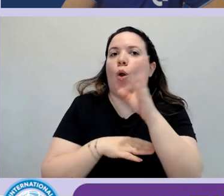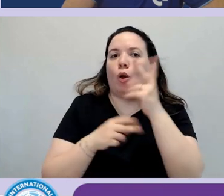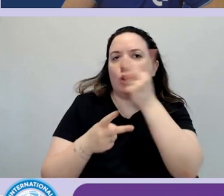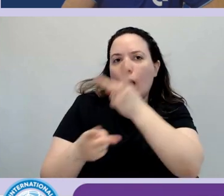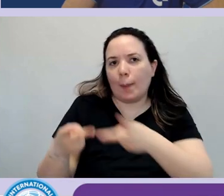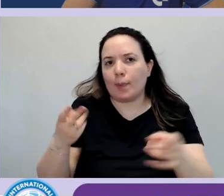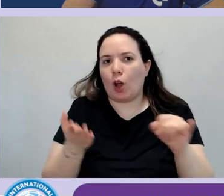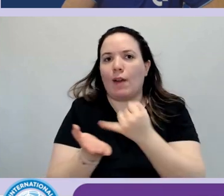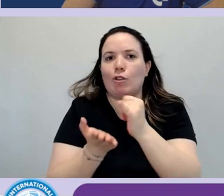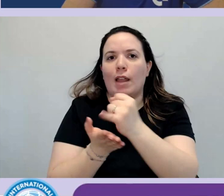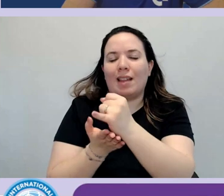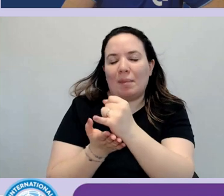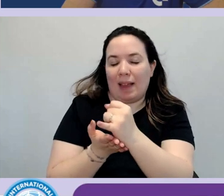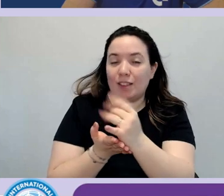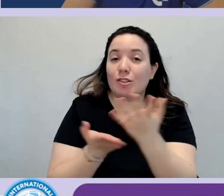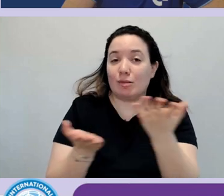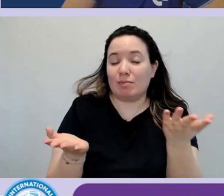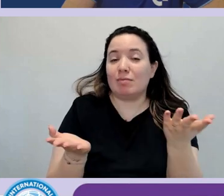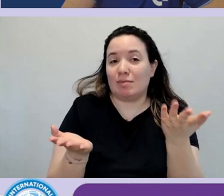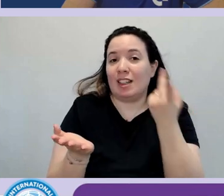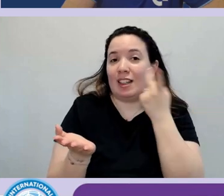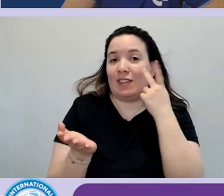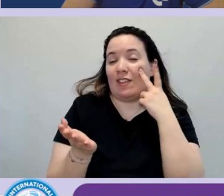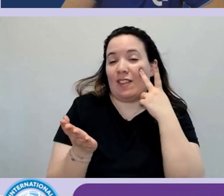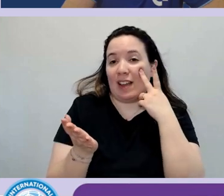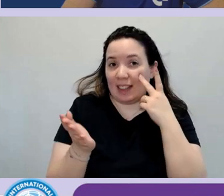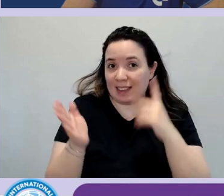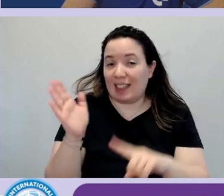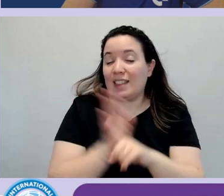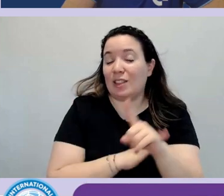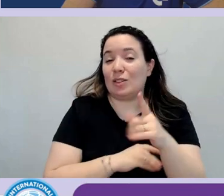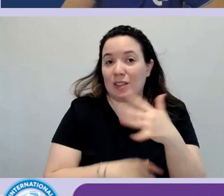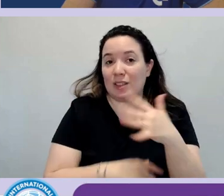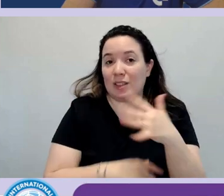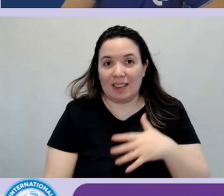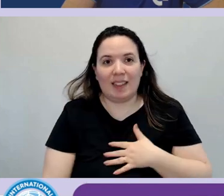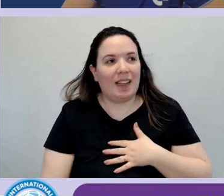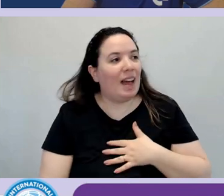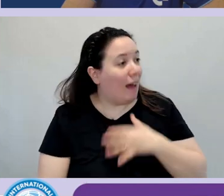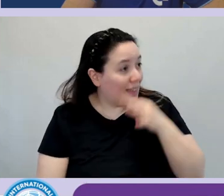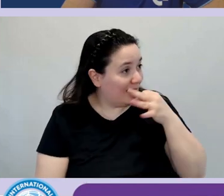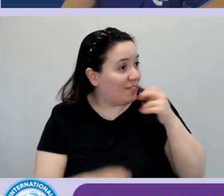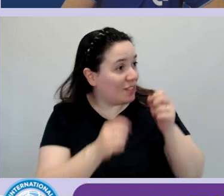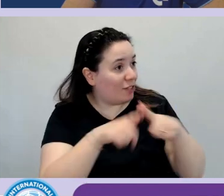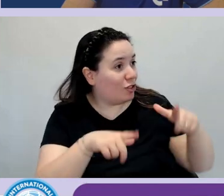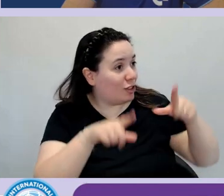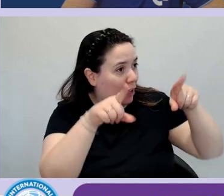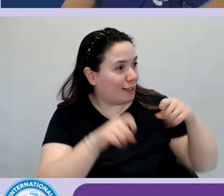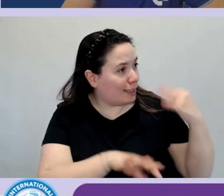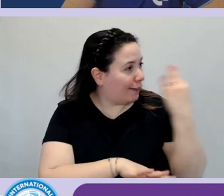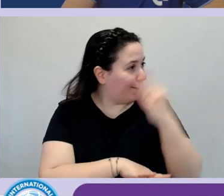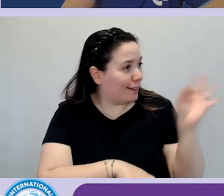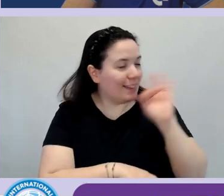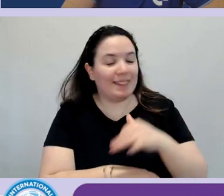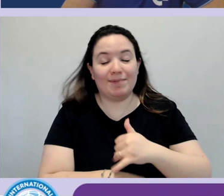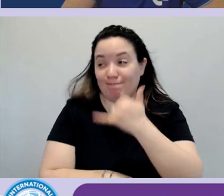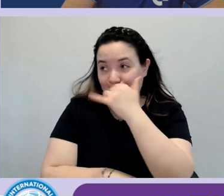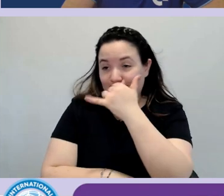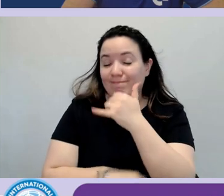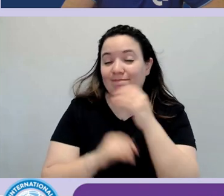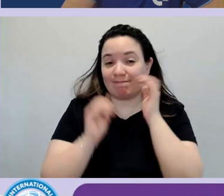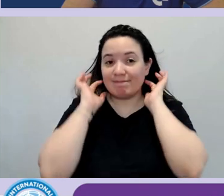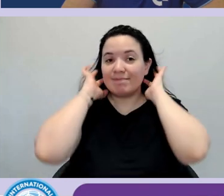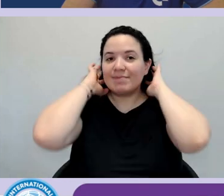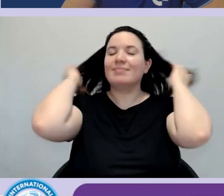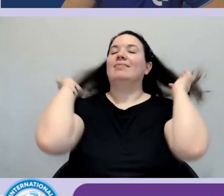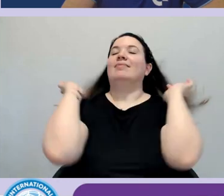essere mendaci delle volte insomma le le le le indicazioni Esatto Esattamente infatti ma